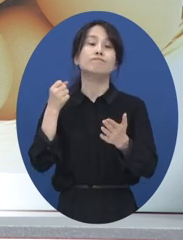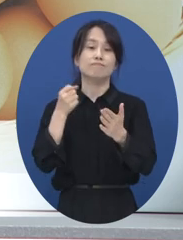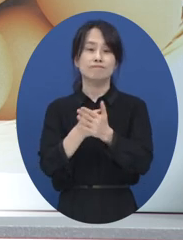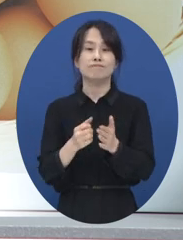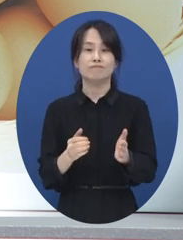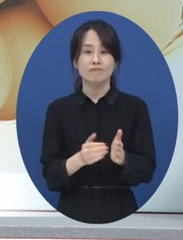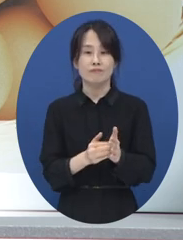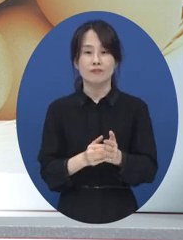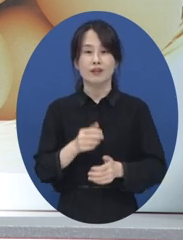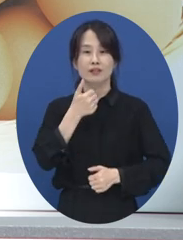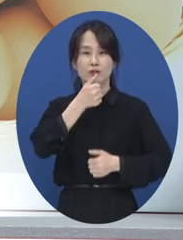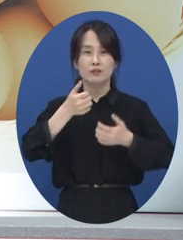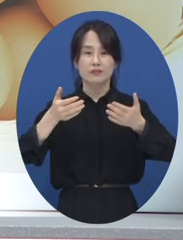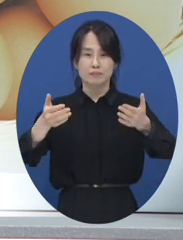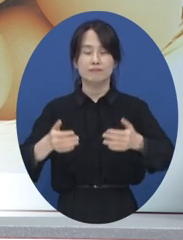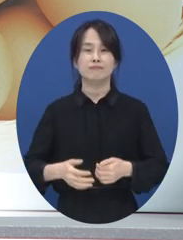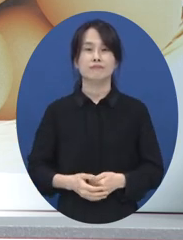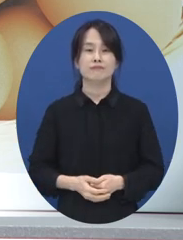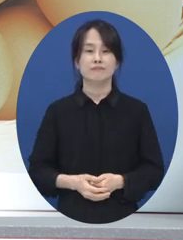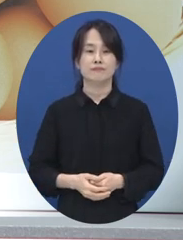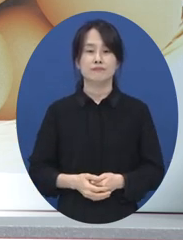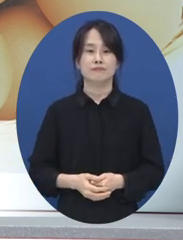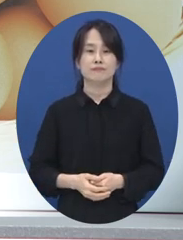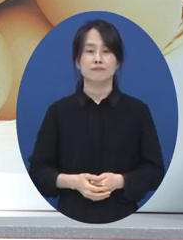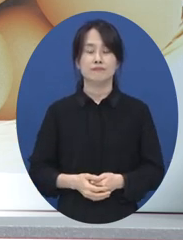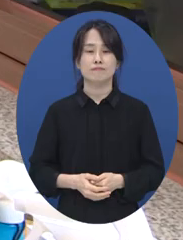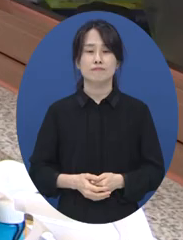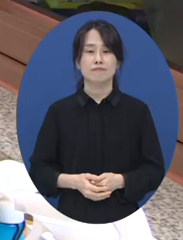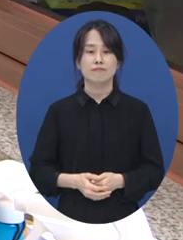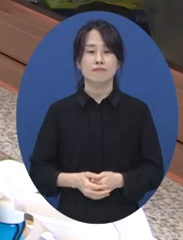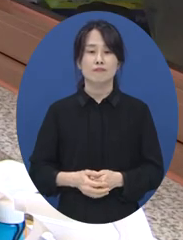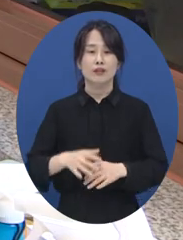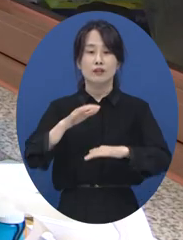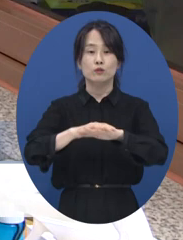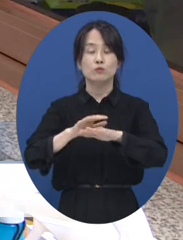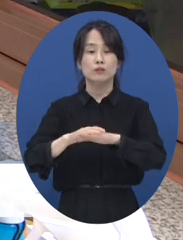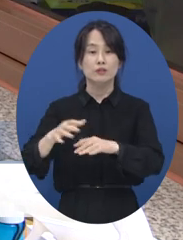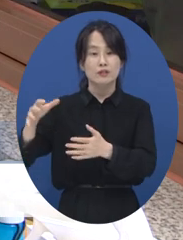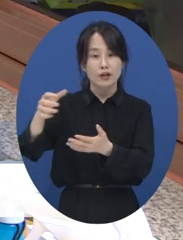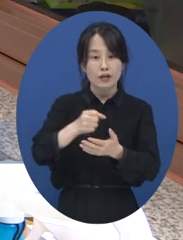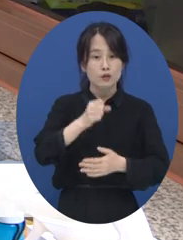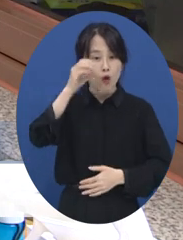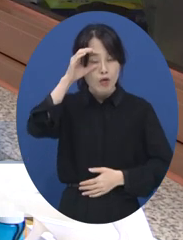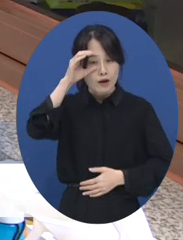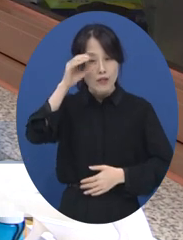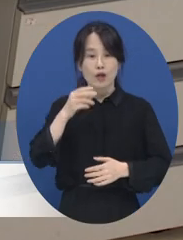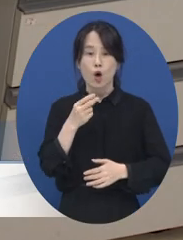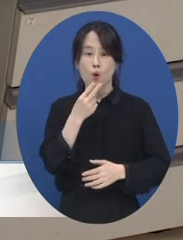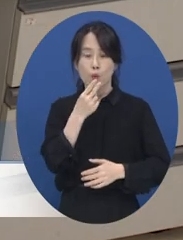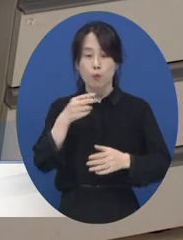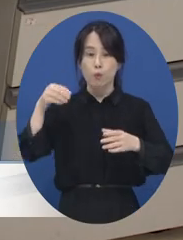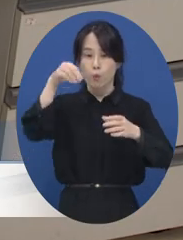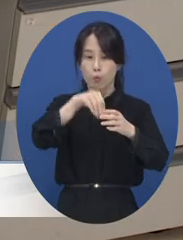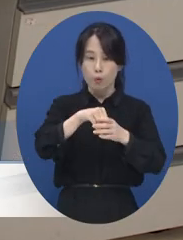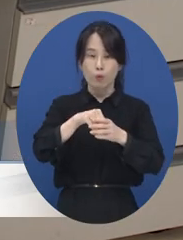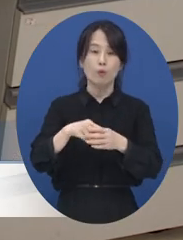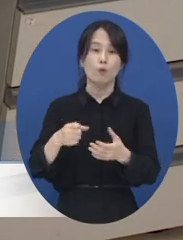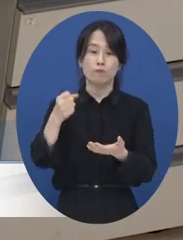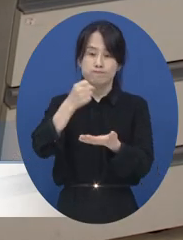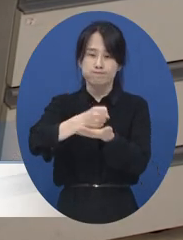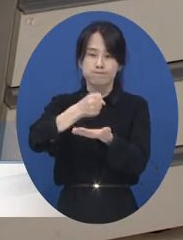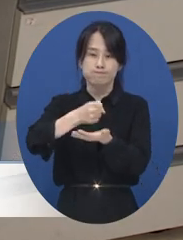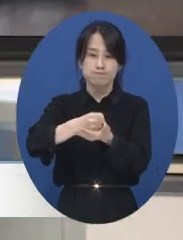판정 됐기 때문인데요 김태일 이날 보도 없다 농장에서 가져온 계란을 시료 봉투에 넣고 골고루